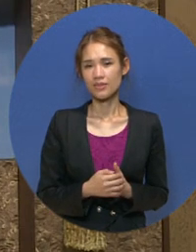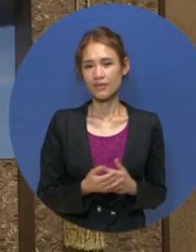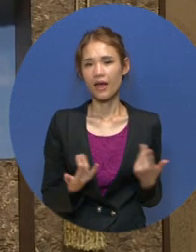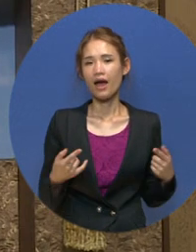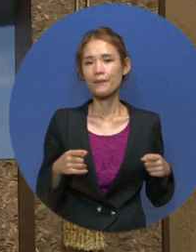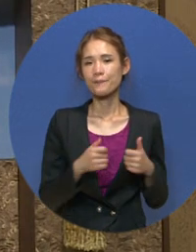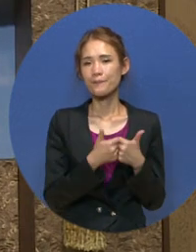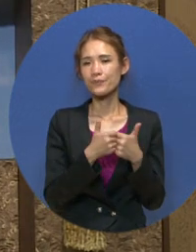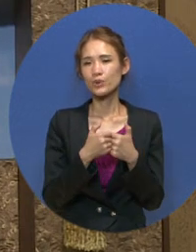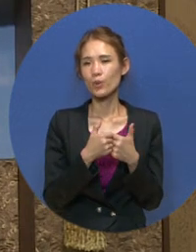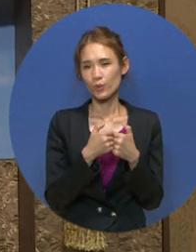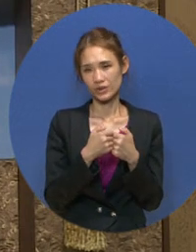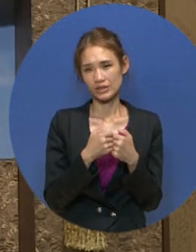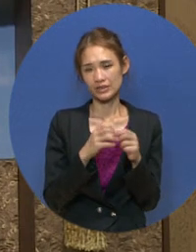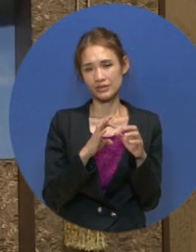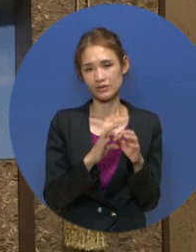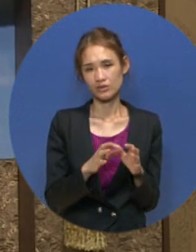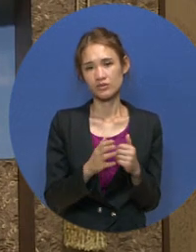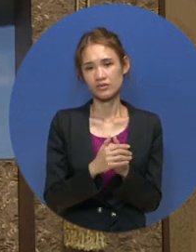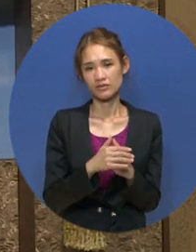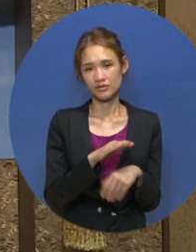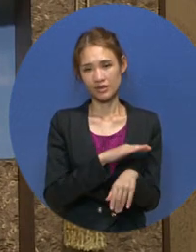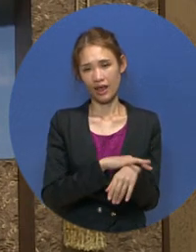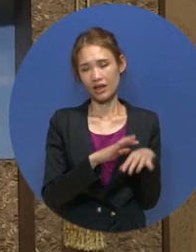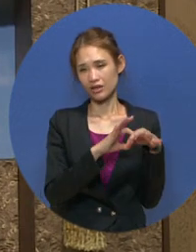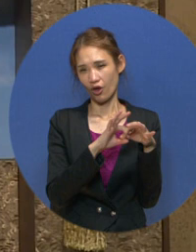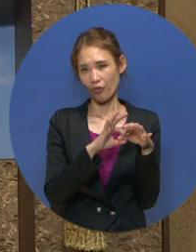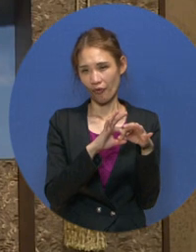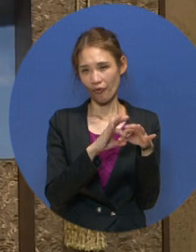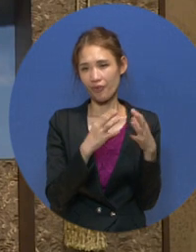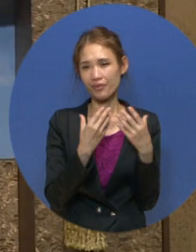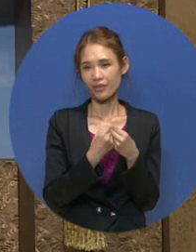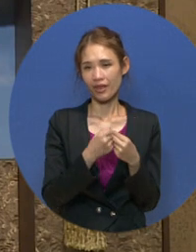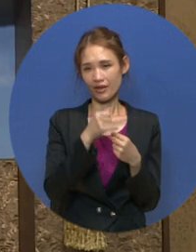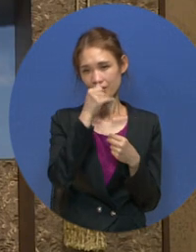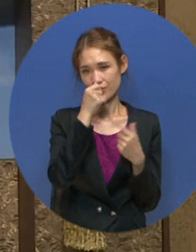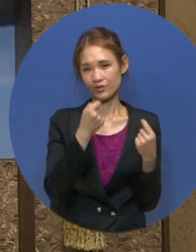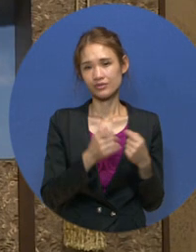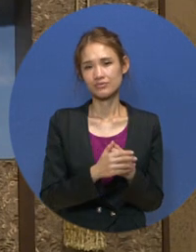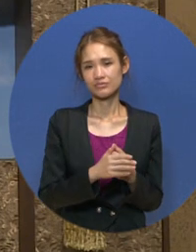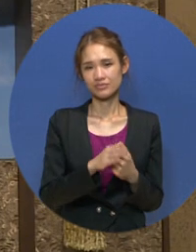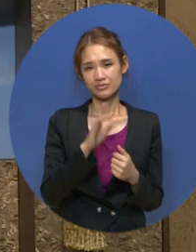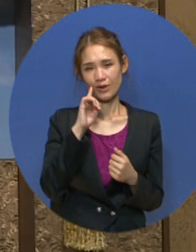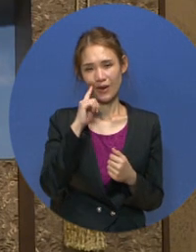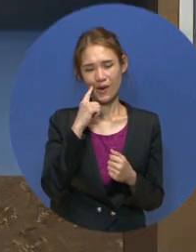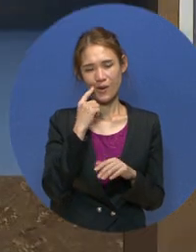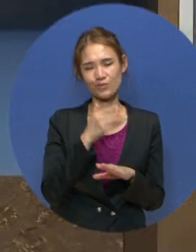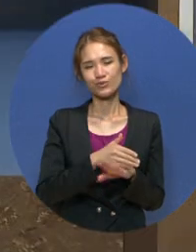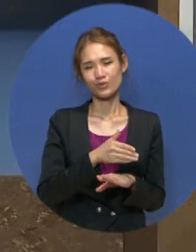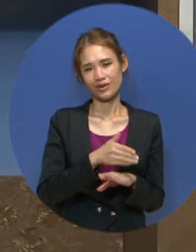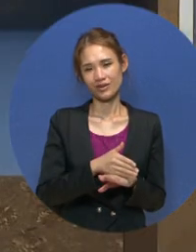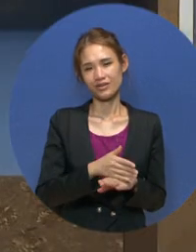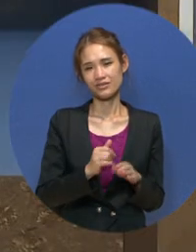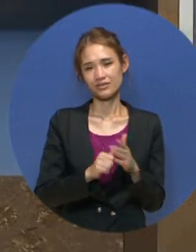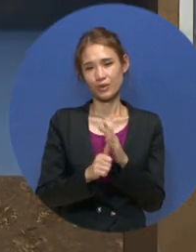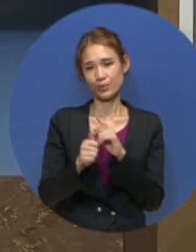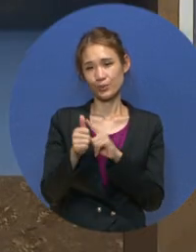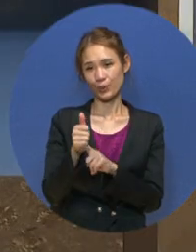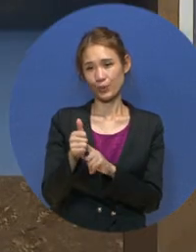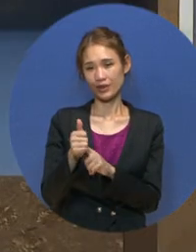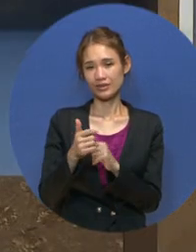함께 논의하게 되면서 이렇게 잘 연결된 사례인 것 같습니다. 네, 참 예쁘고 감사한 네. 마음입니다. 대표님께